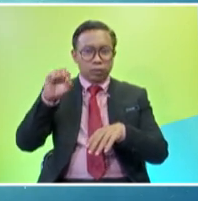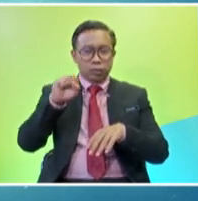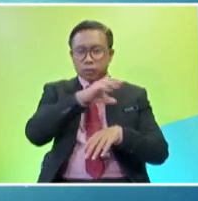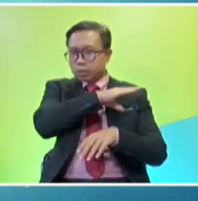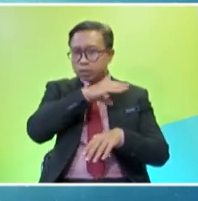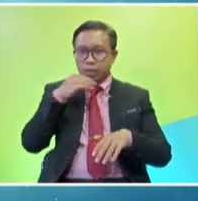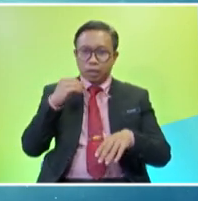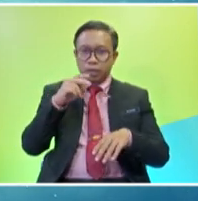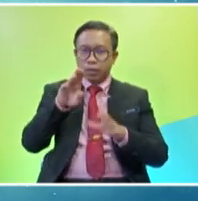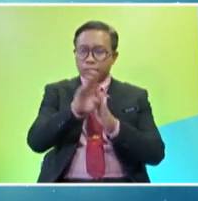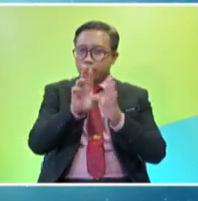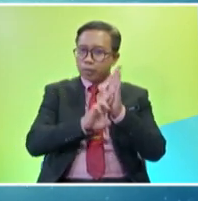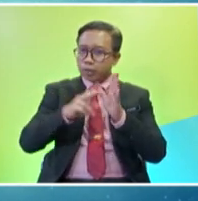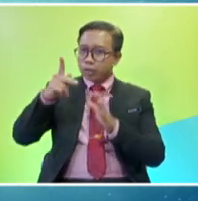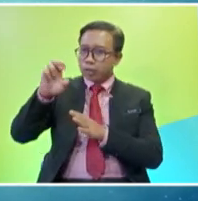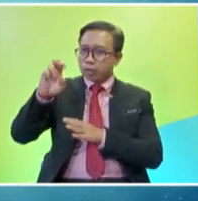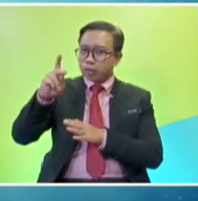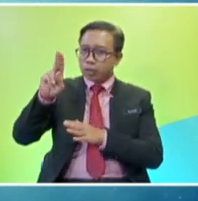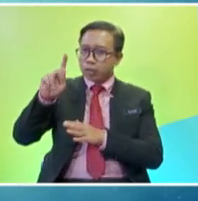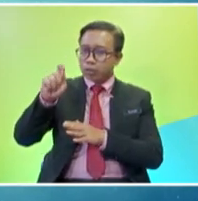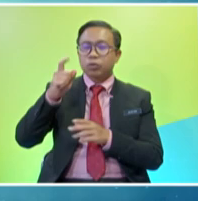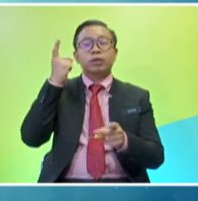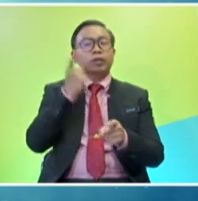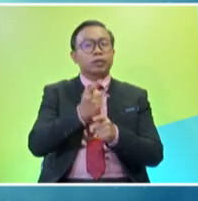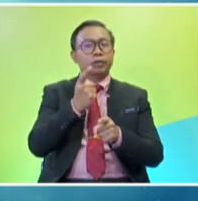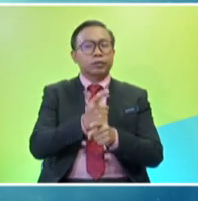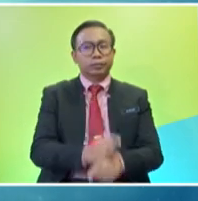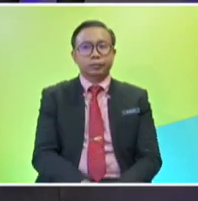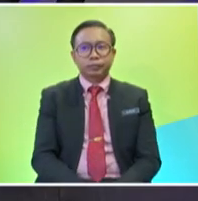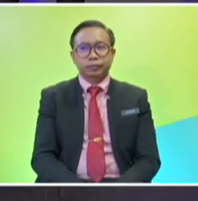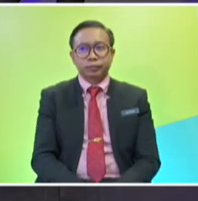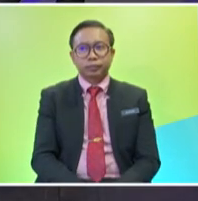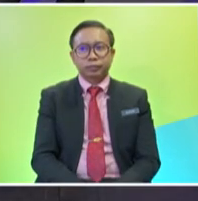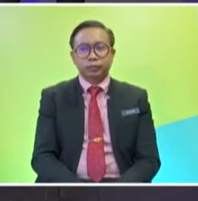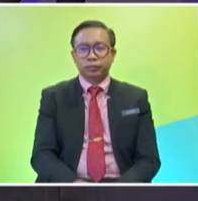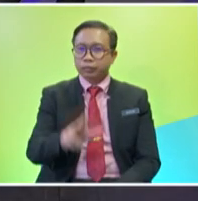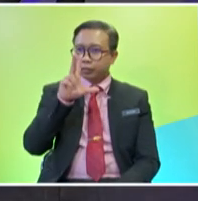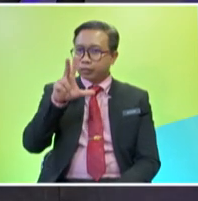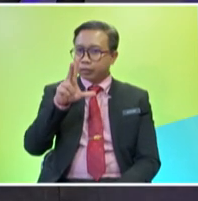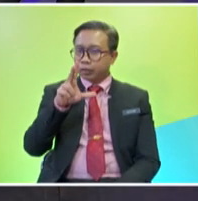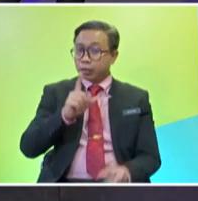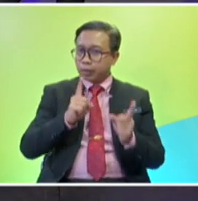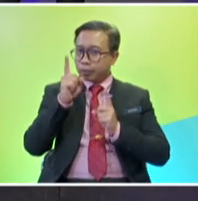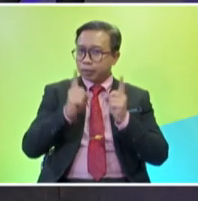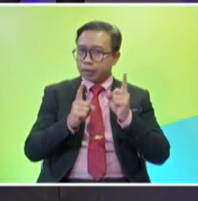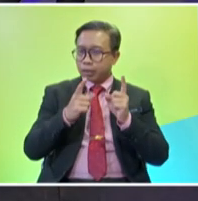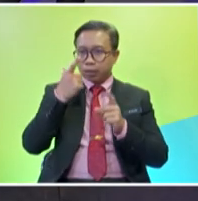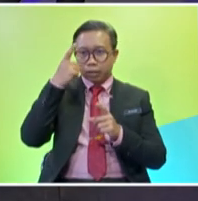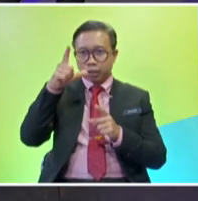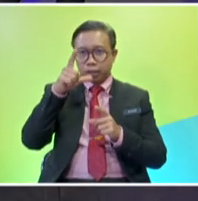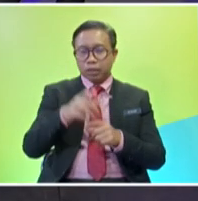Oke Betul Adam dan Ilham Oke kita bagi tiga bintang Oke kita tidak lihat